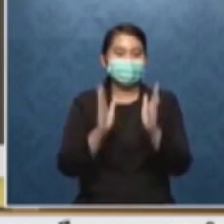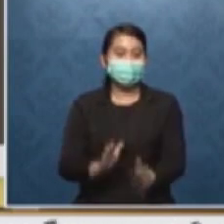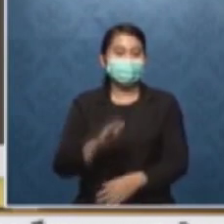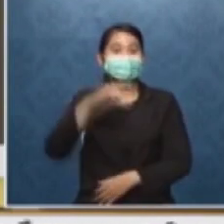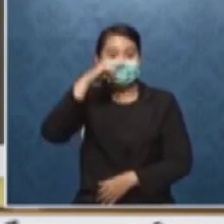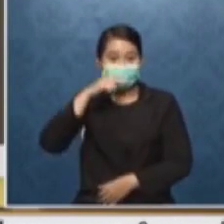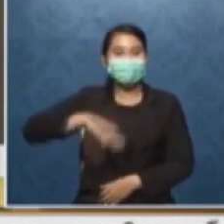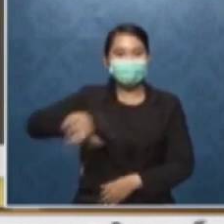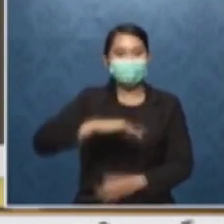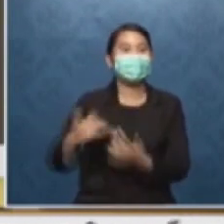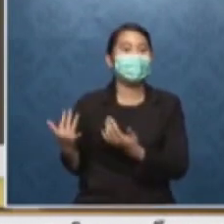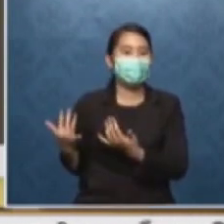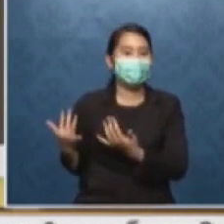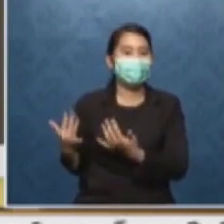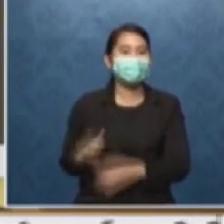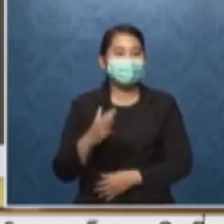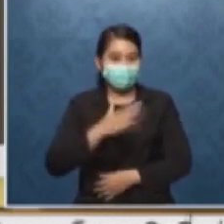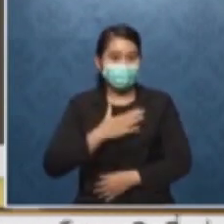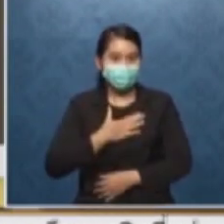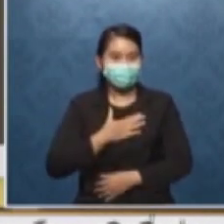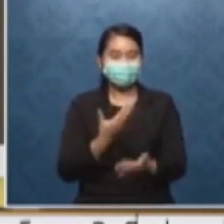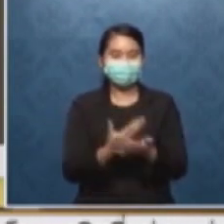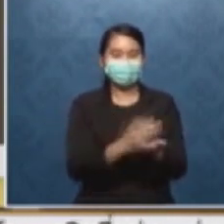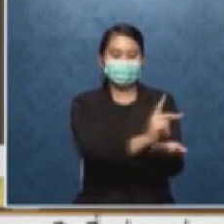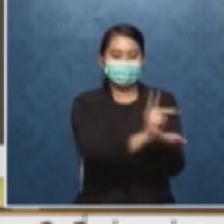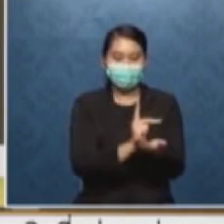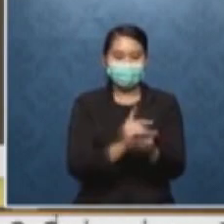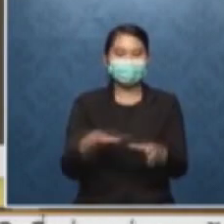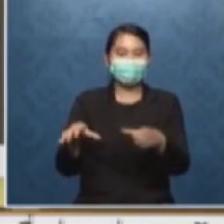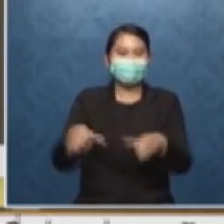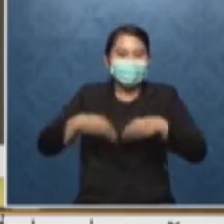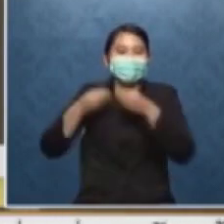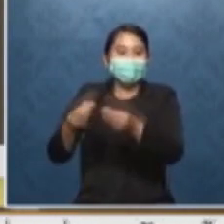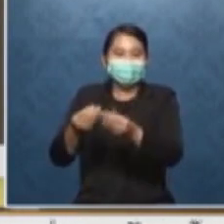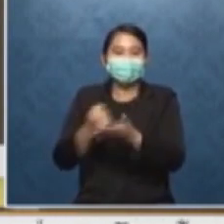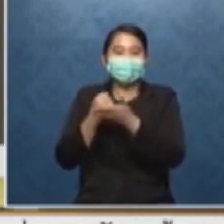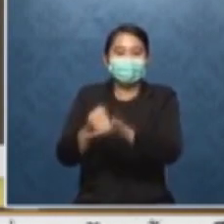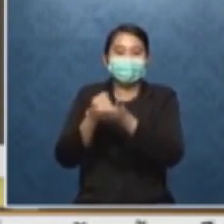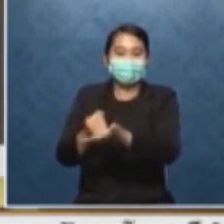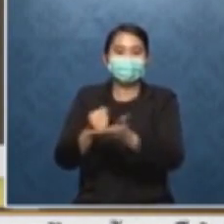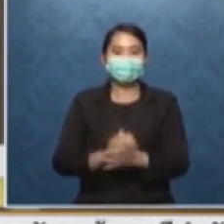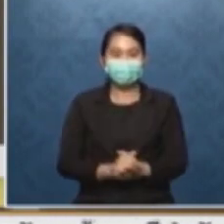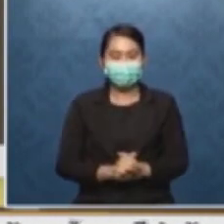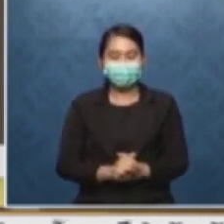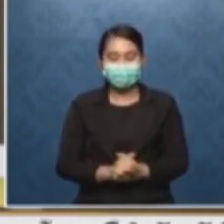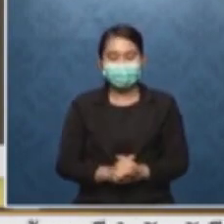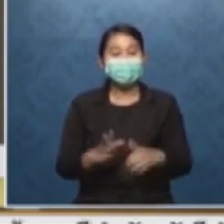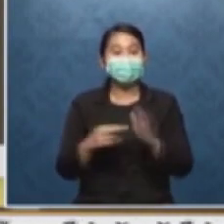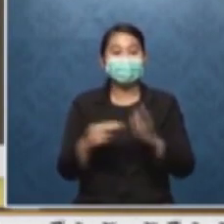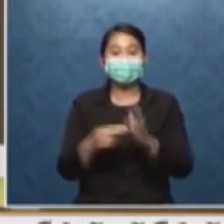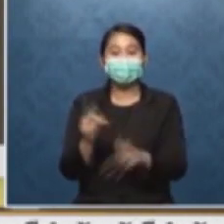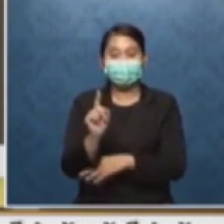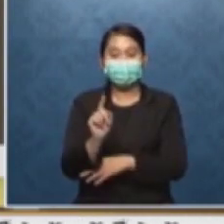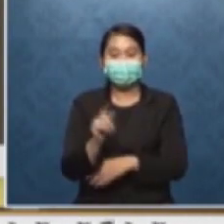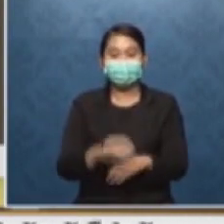ประเชิญหน้าด้วยบอกว่าเราจะกู้มาเพื่อช่วยคนเหล่านี้คนที่ก็ตกอยู่